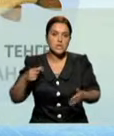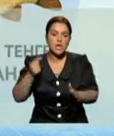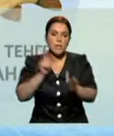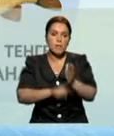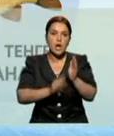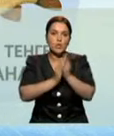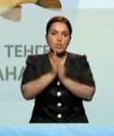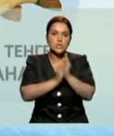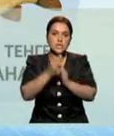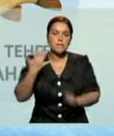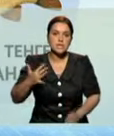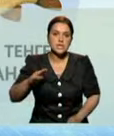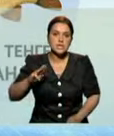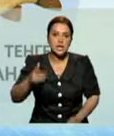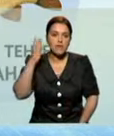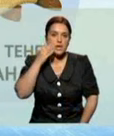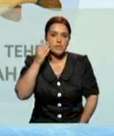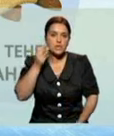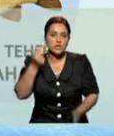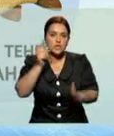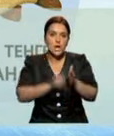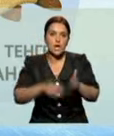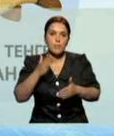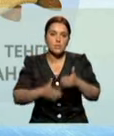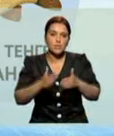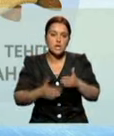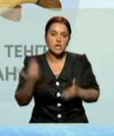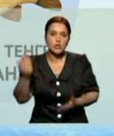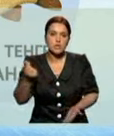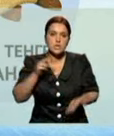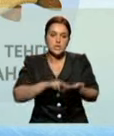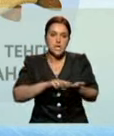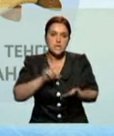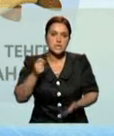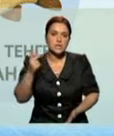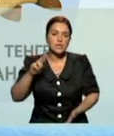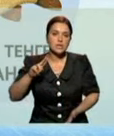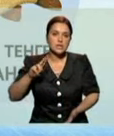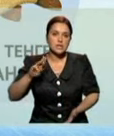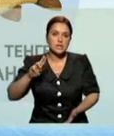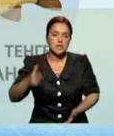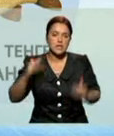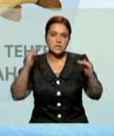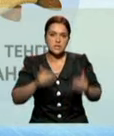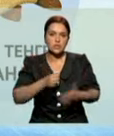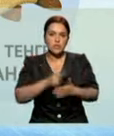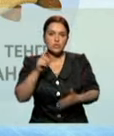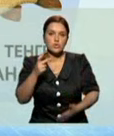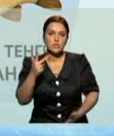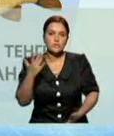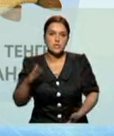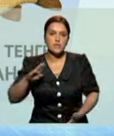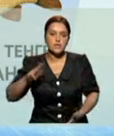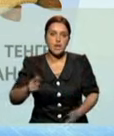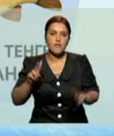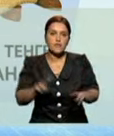подешевели огурцы на 50 тенге. В Алматы стала доступнее капуста. Ее цена за килограмм снизилась до 135 тенге. А в